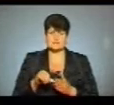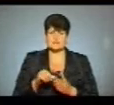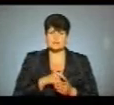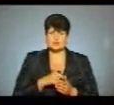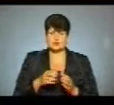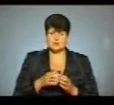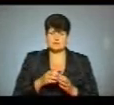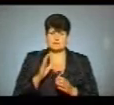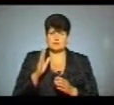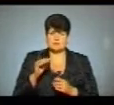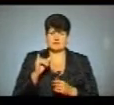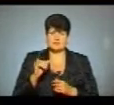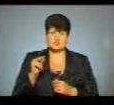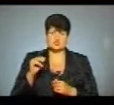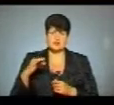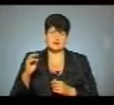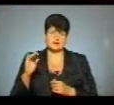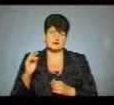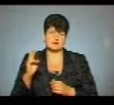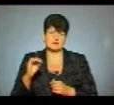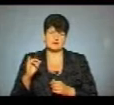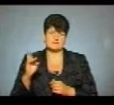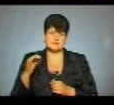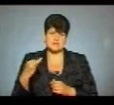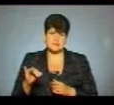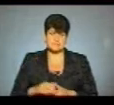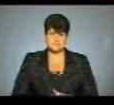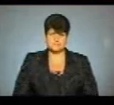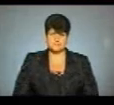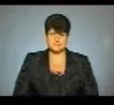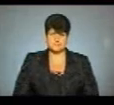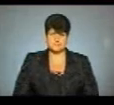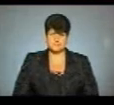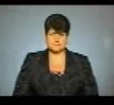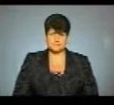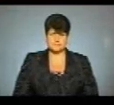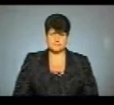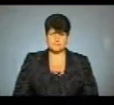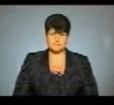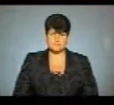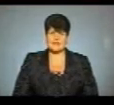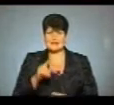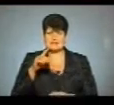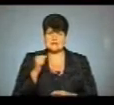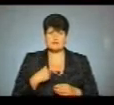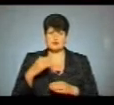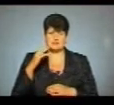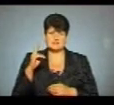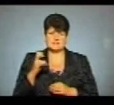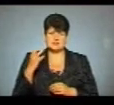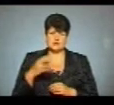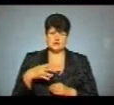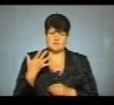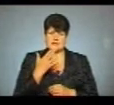депутатської групи «За майбутнє» Іван Чайківський. Дякую. За проголосували 245